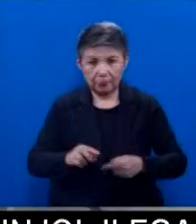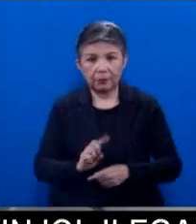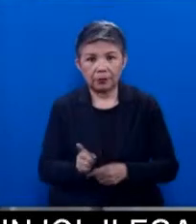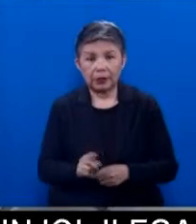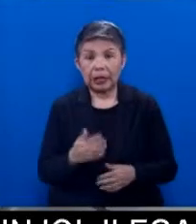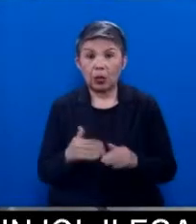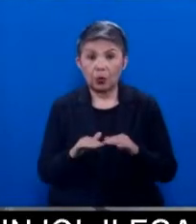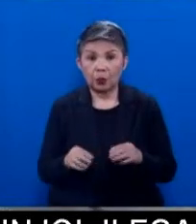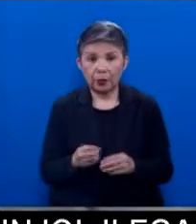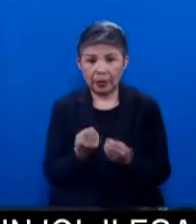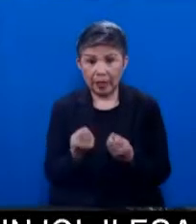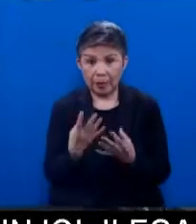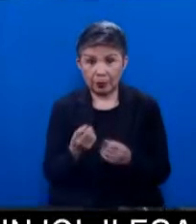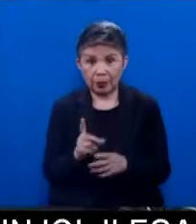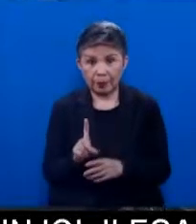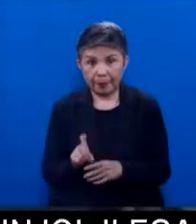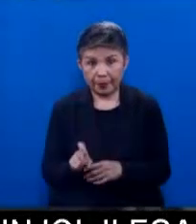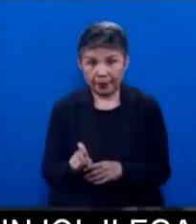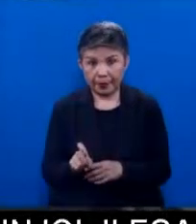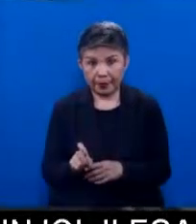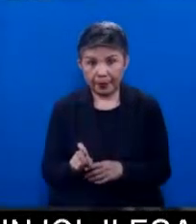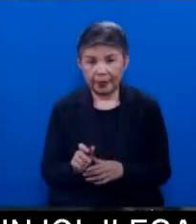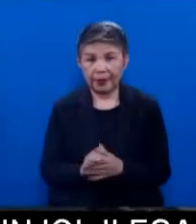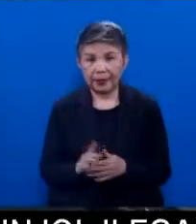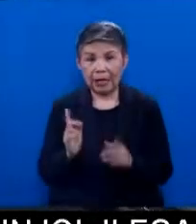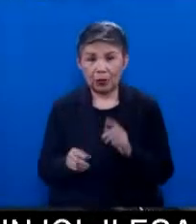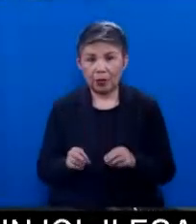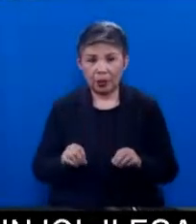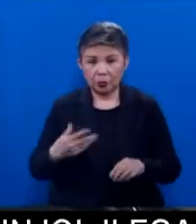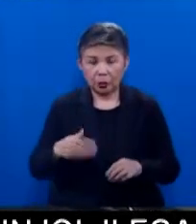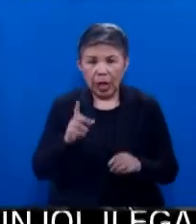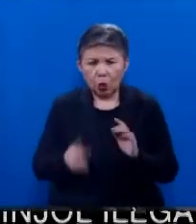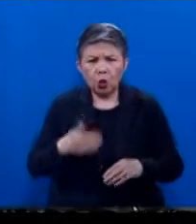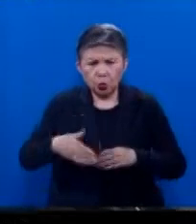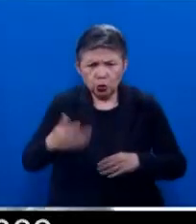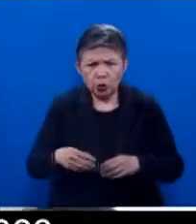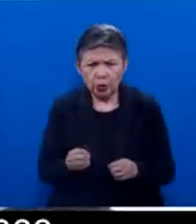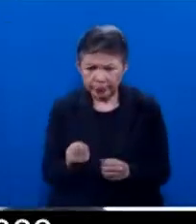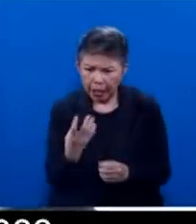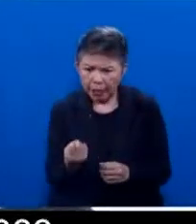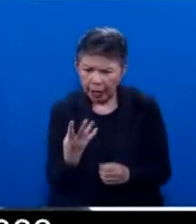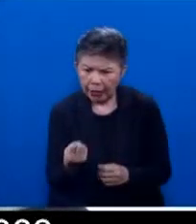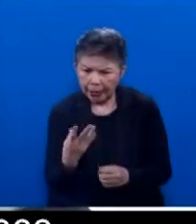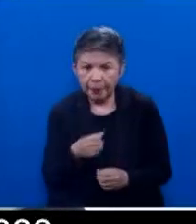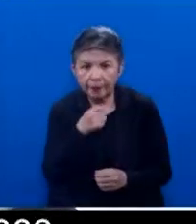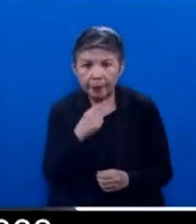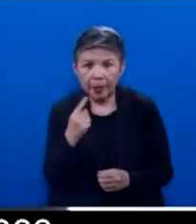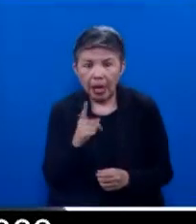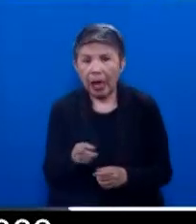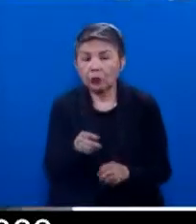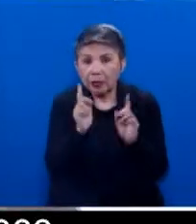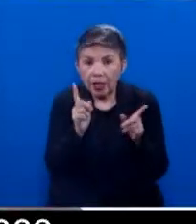keadaan normal, lampu indikator ini akan mati setelah beberapa detik. Namun jika terus menyala, hal ini menandakan adanya masalah seperti pada